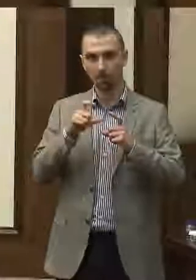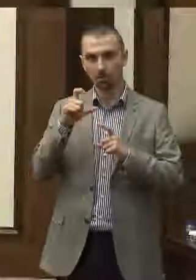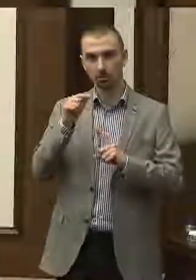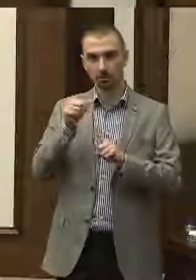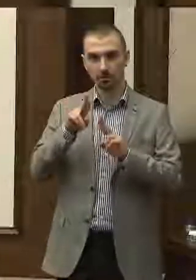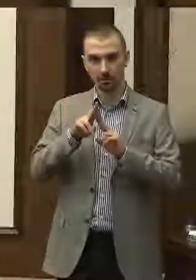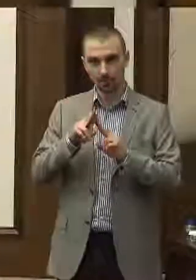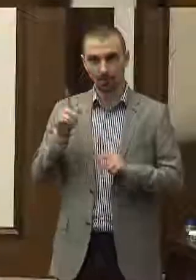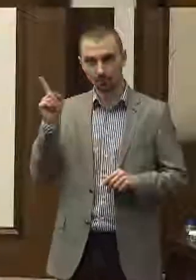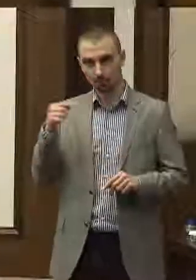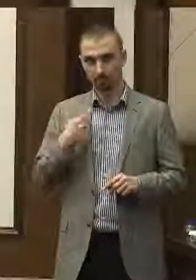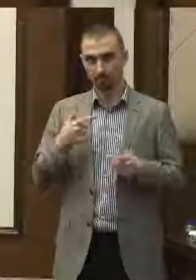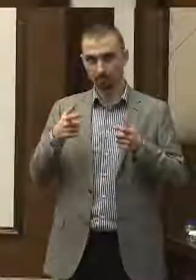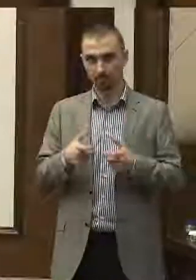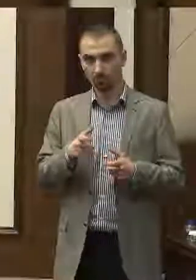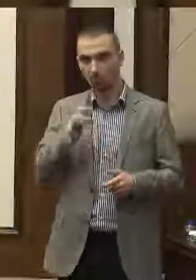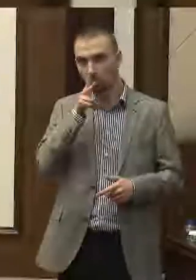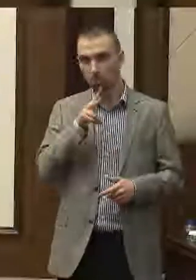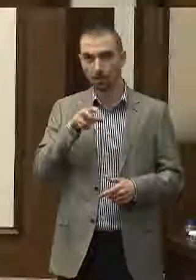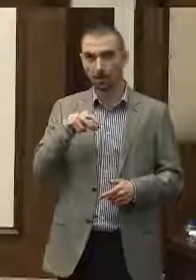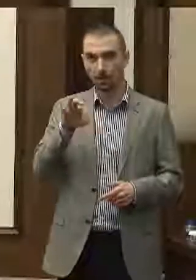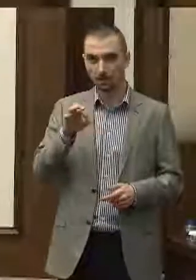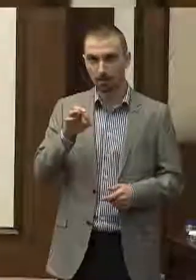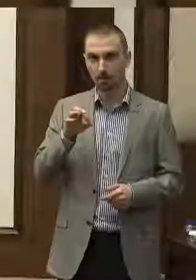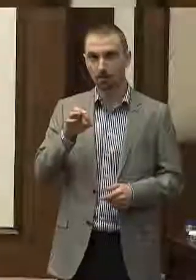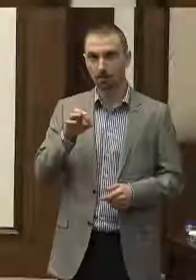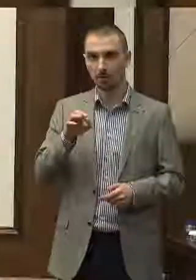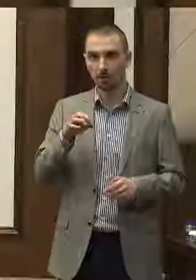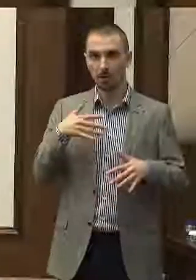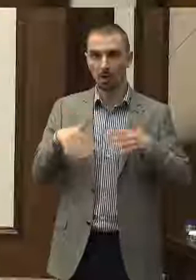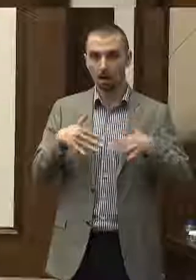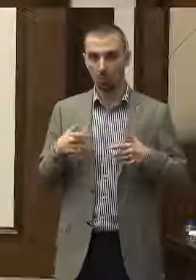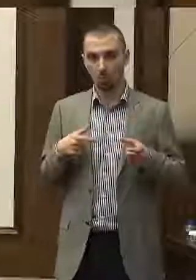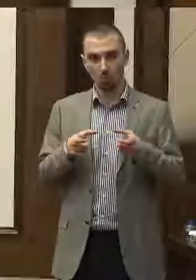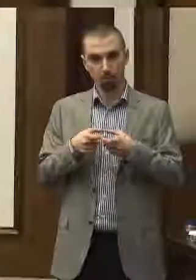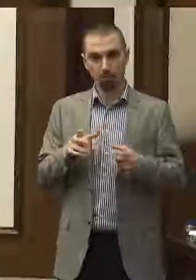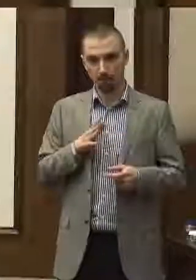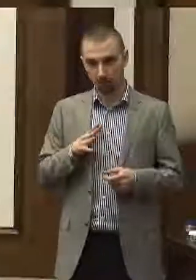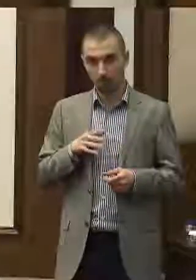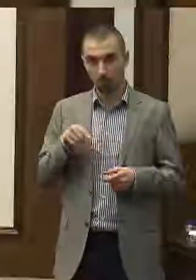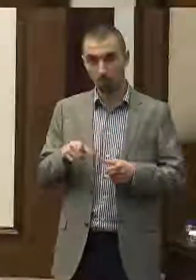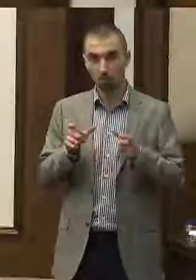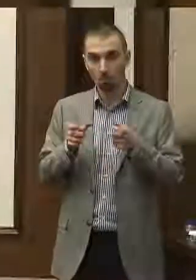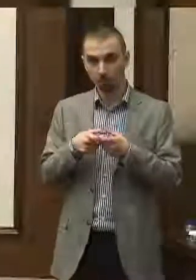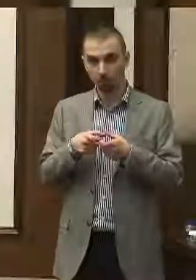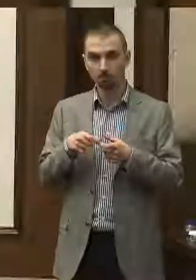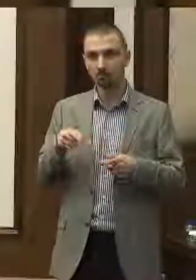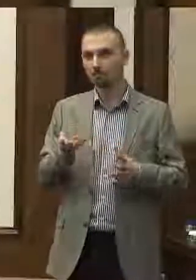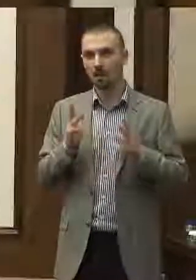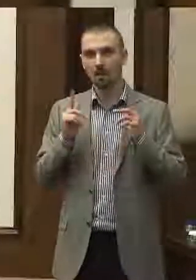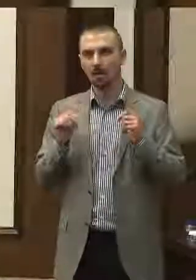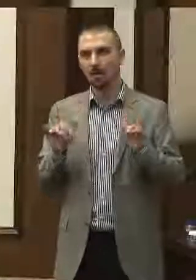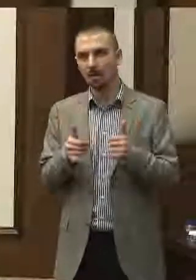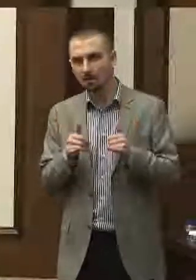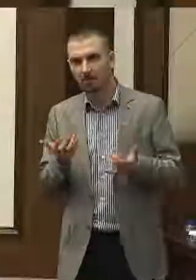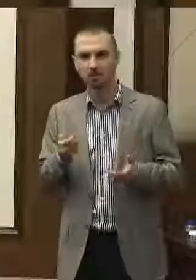Çünkü potansiyelimiz orada. 380 sayıda bir engelli grubumuz var. Bu grubumuzda çeşitli aktiviteler